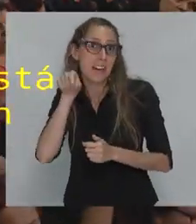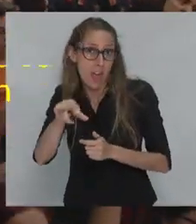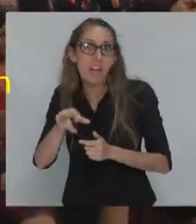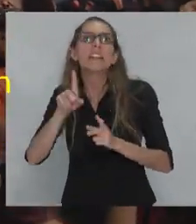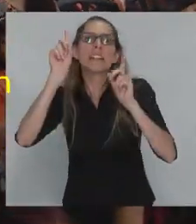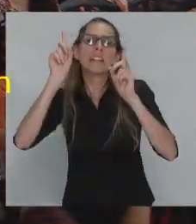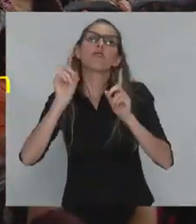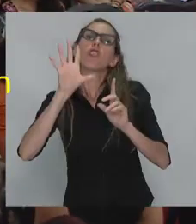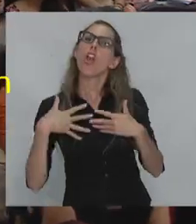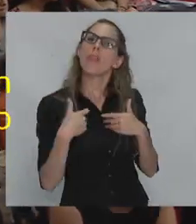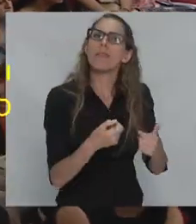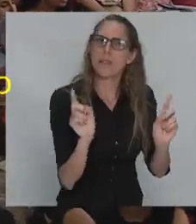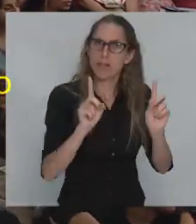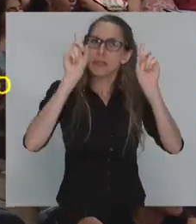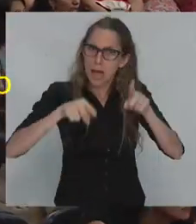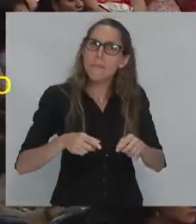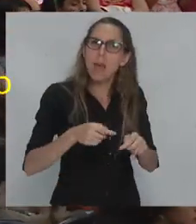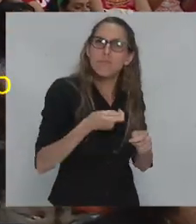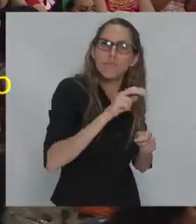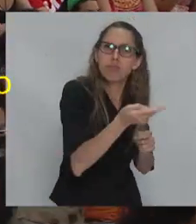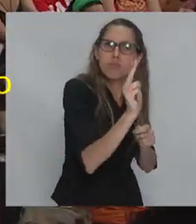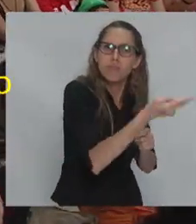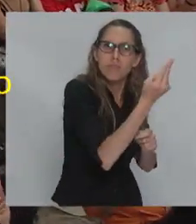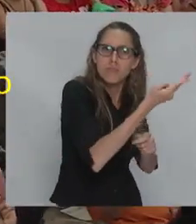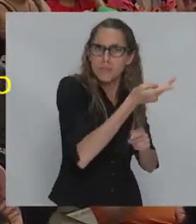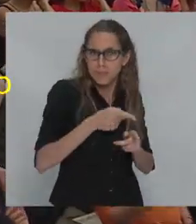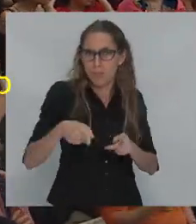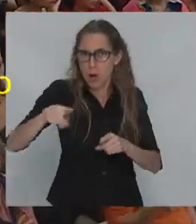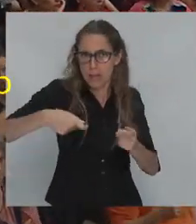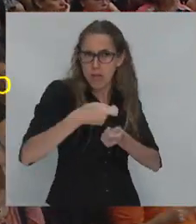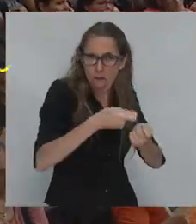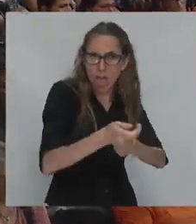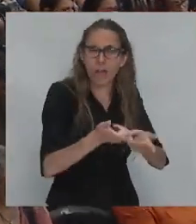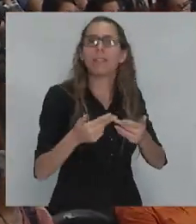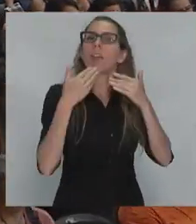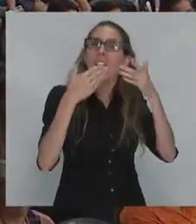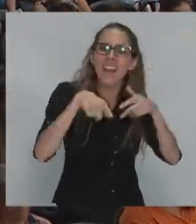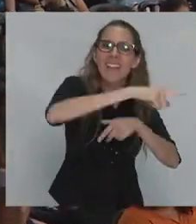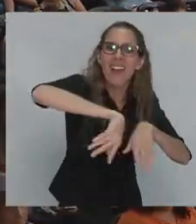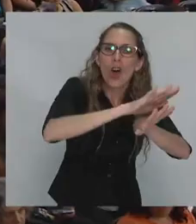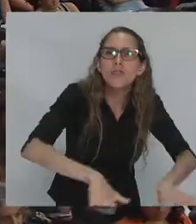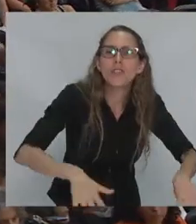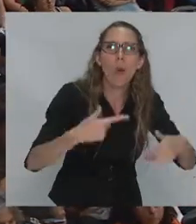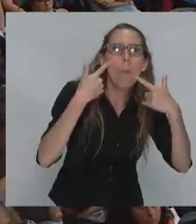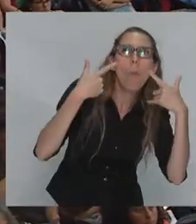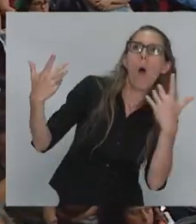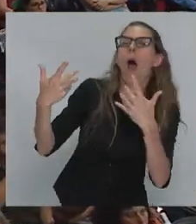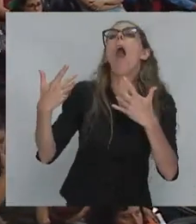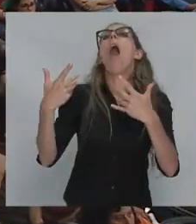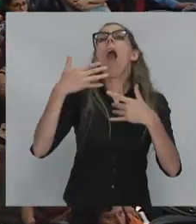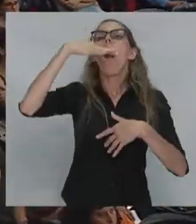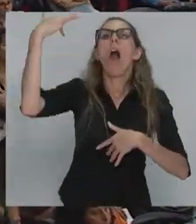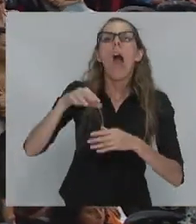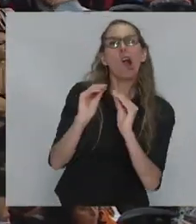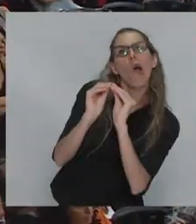changé le visage du conflit. Il a été l'apport de la jeunesse. C'est la jeunesse